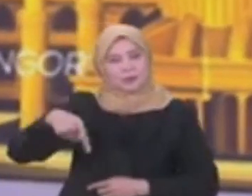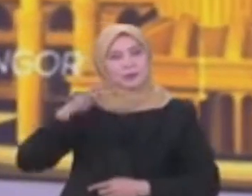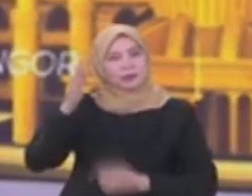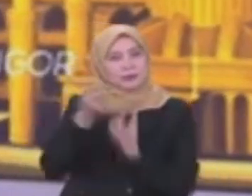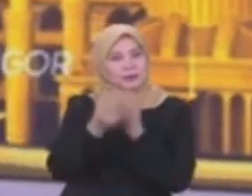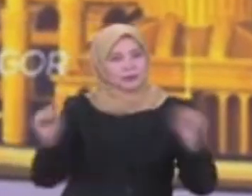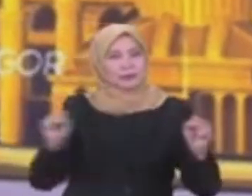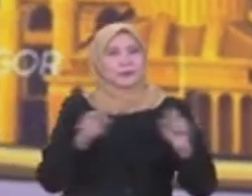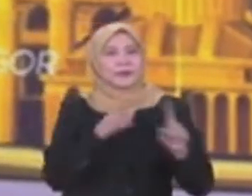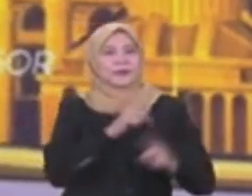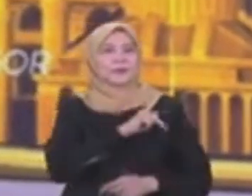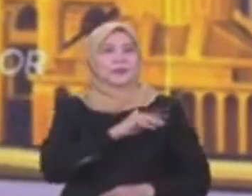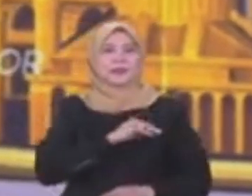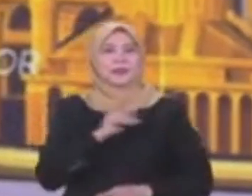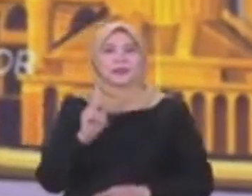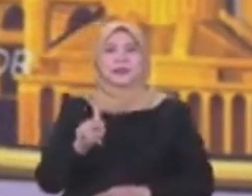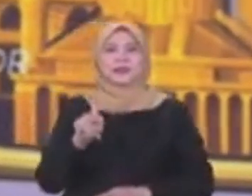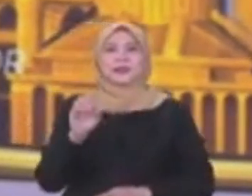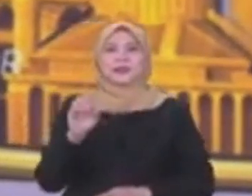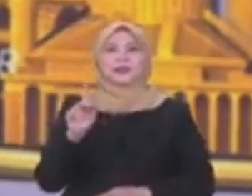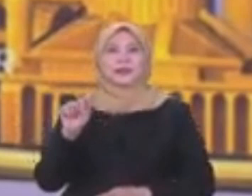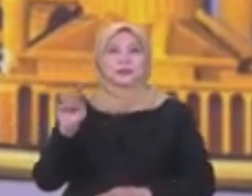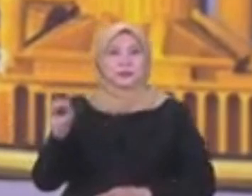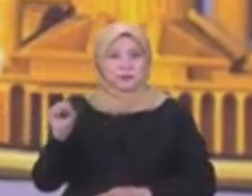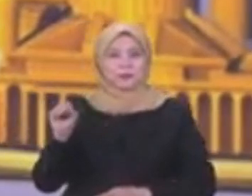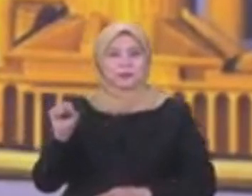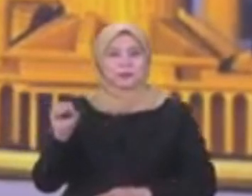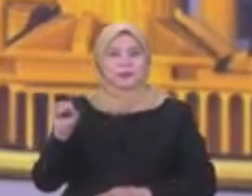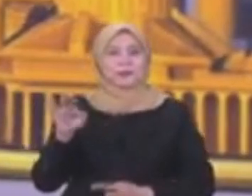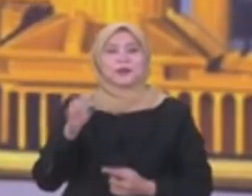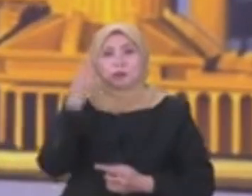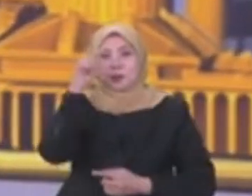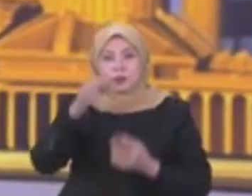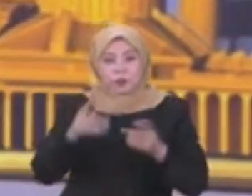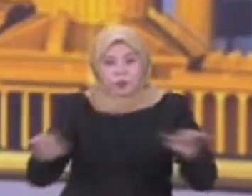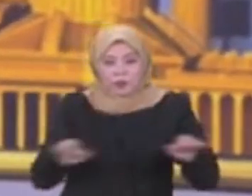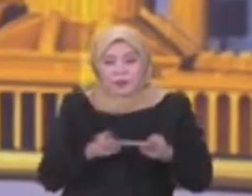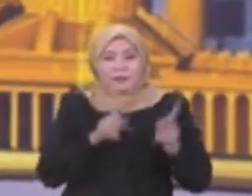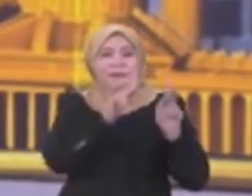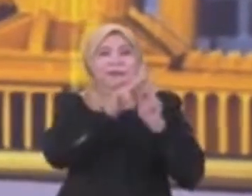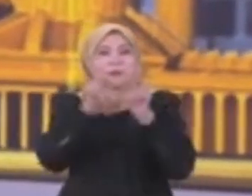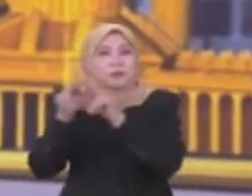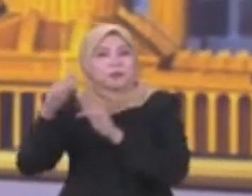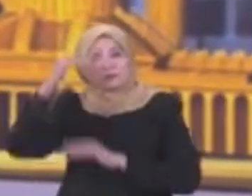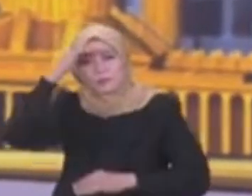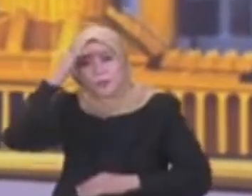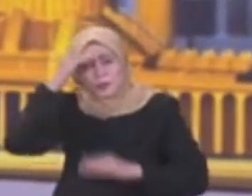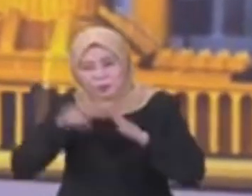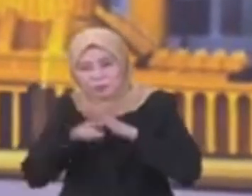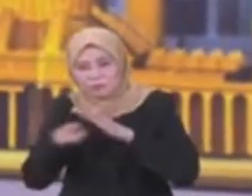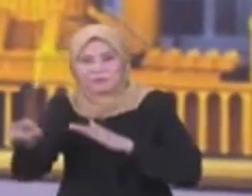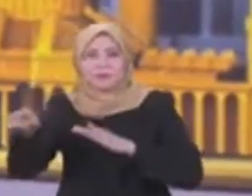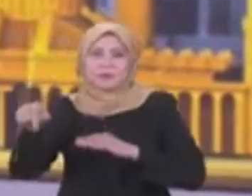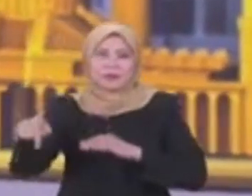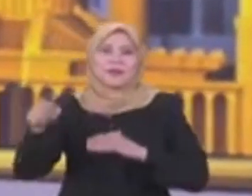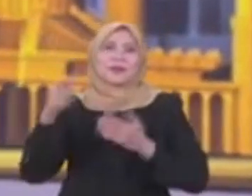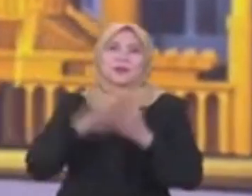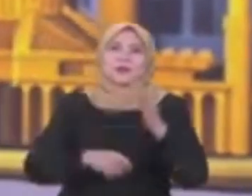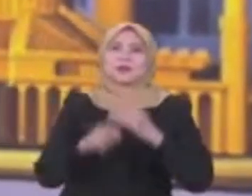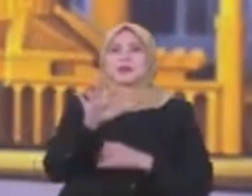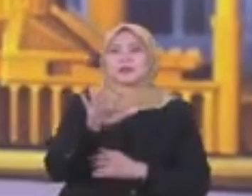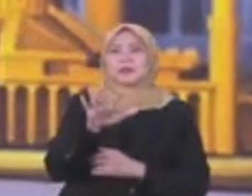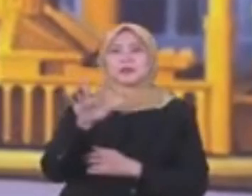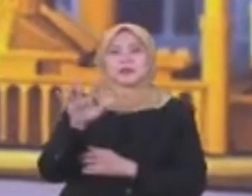disediakan Kementerian komunikasi dan multimedia Capcom khususnya di kawasan luar Banda Johor dengan kaus keseluruhan